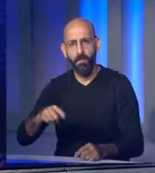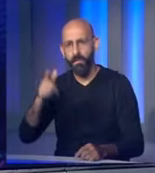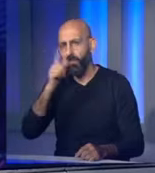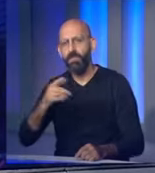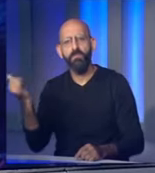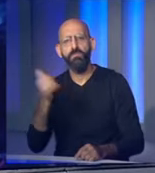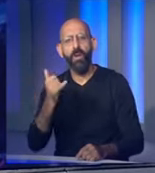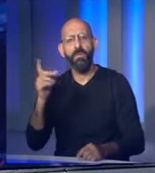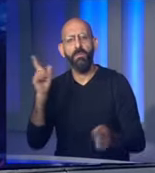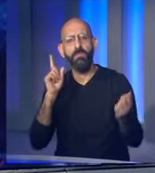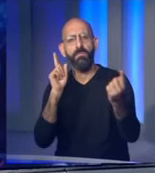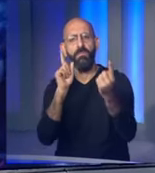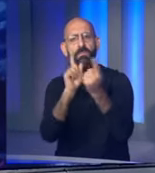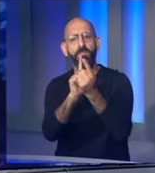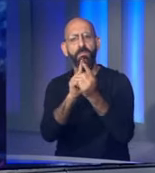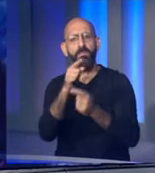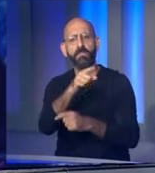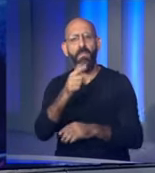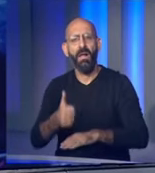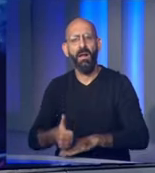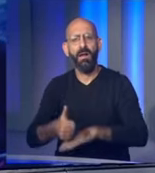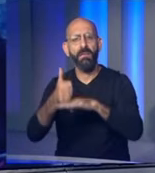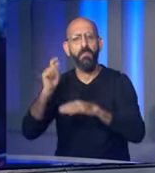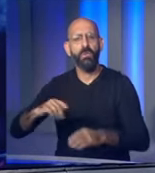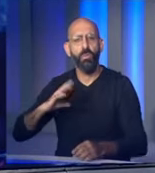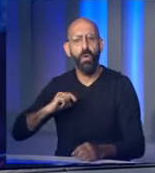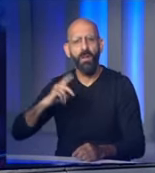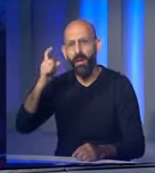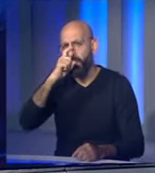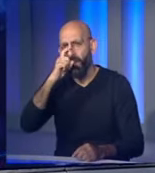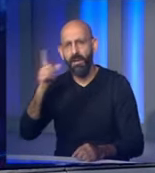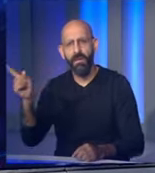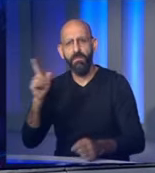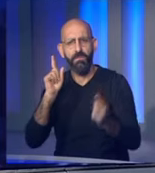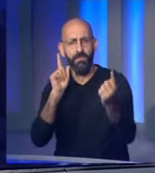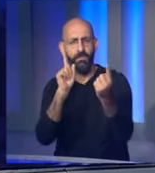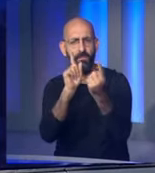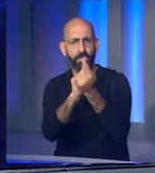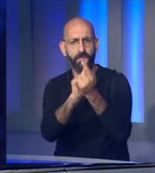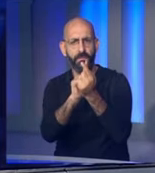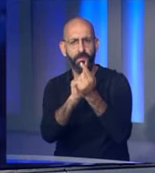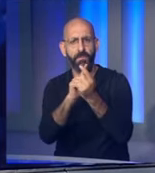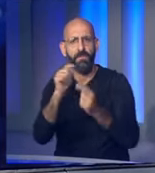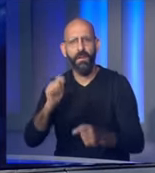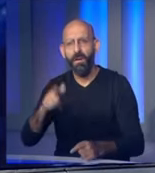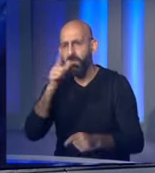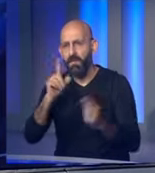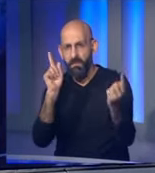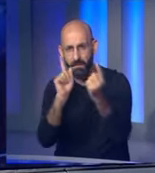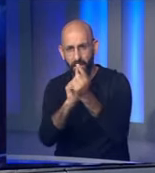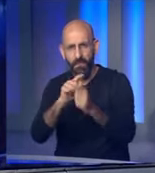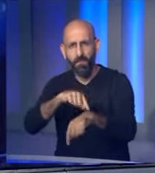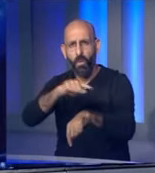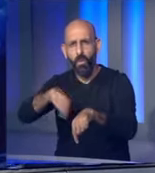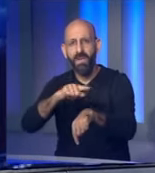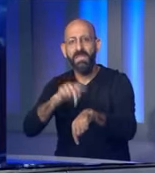والنص من صباح اليوم استهل الزياره من مقر الرئاسه الثانيه في عين التيني حيث اجتمع الى رئيس مجلس النواب نبيه بري